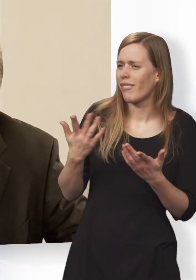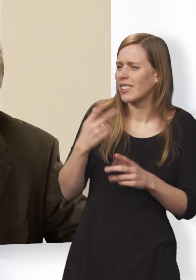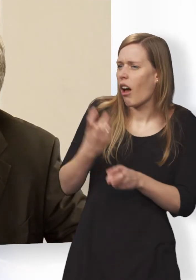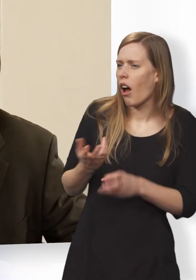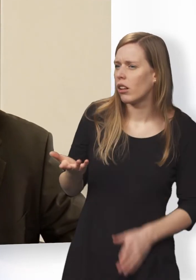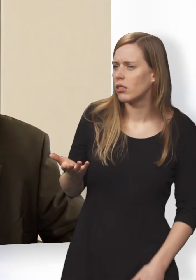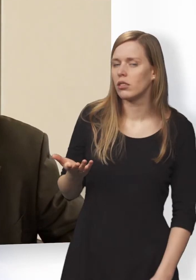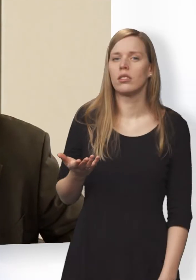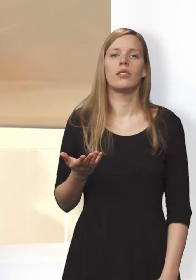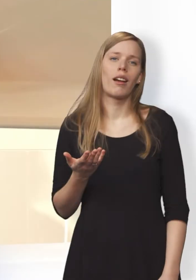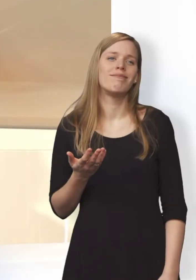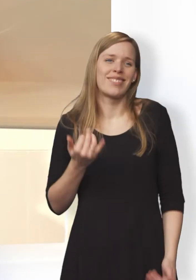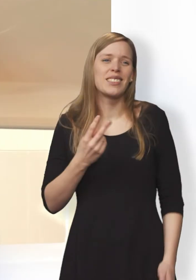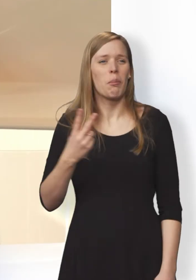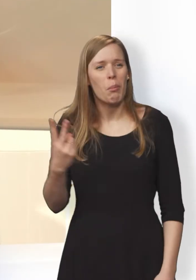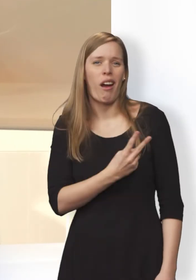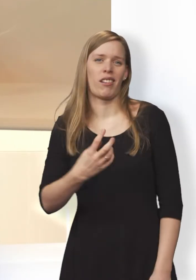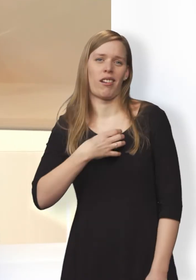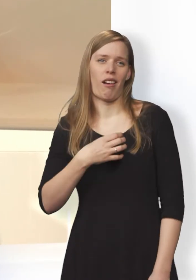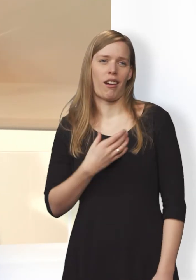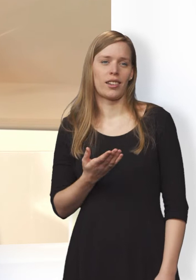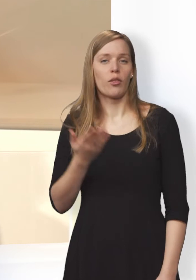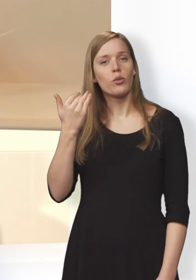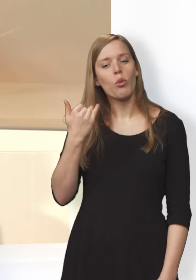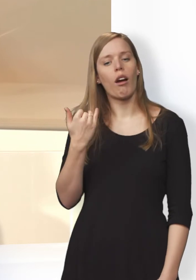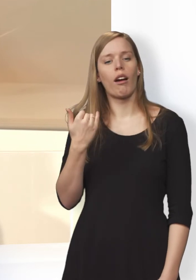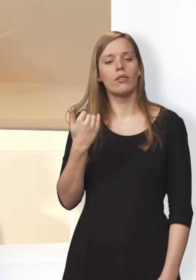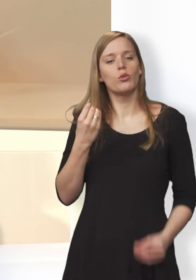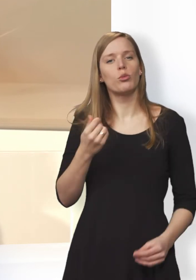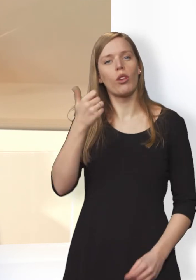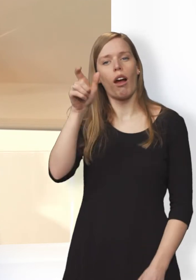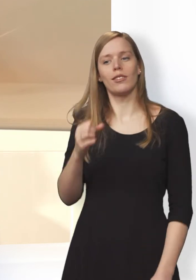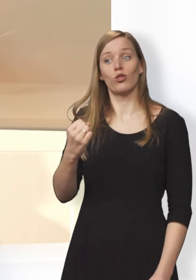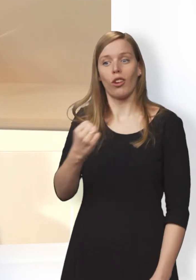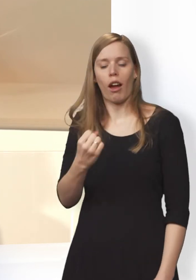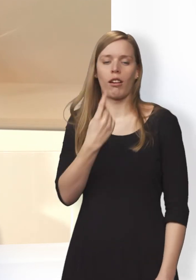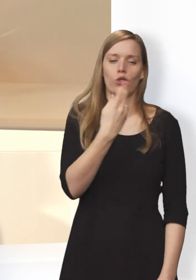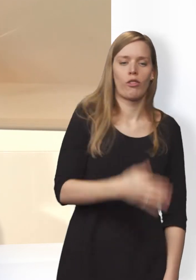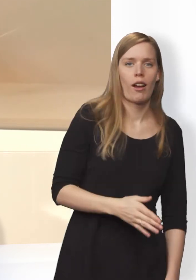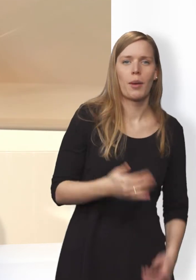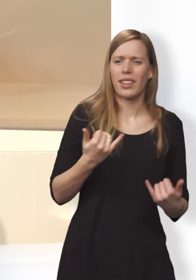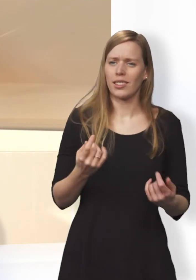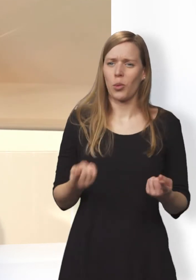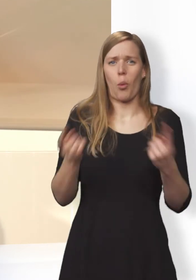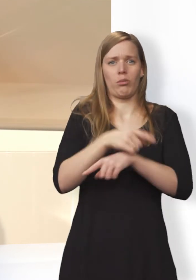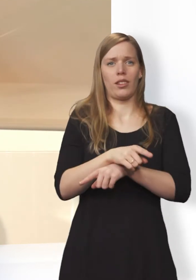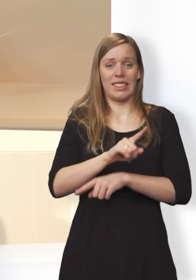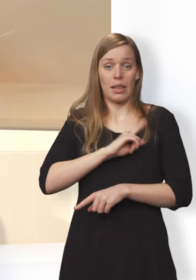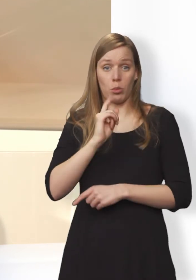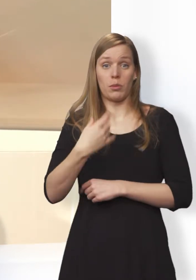jetzt eben beide also vorher war er immer noch stark und jetzt musste ich praktisch die starke risse ein